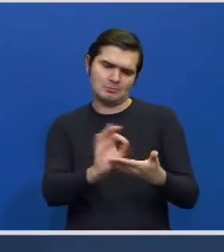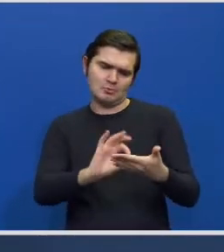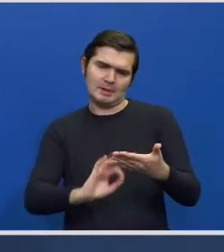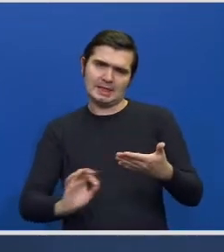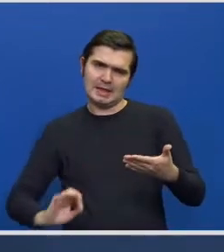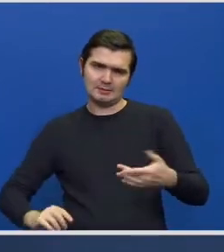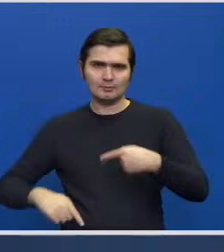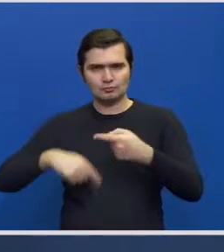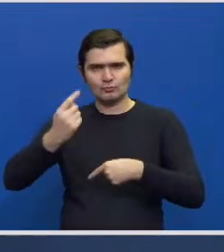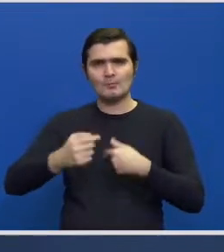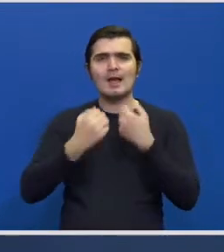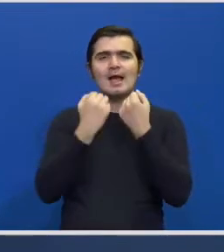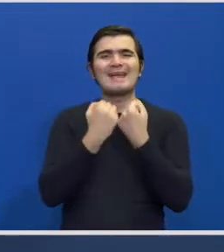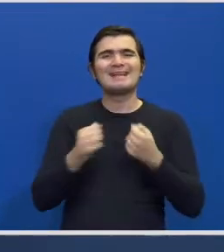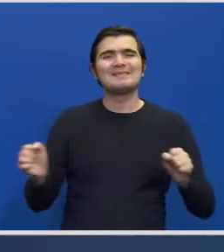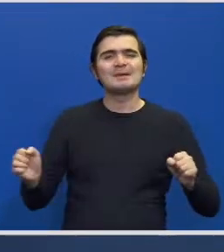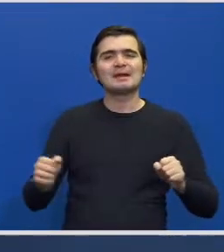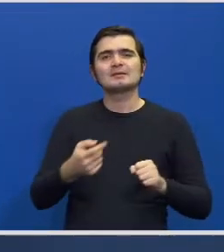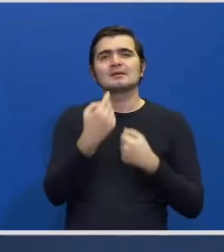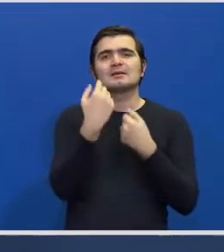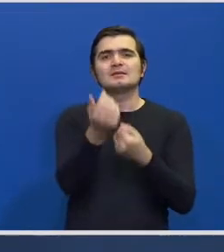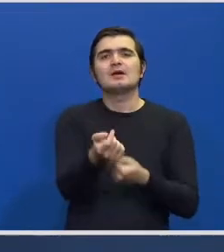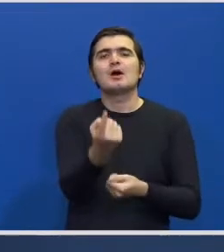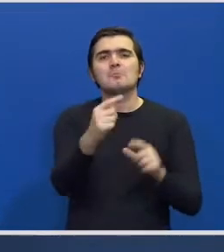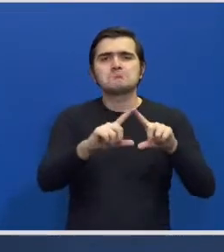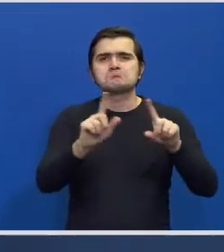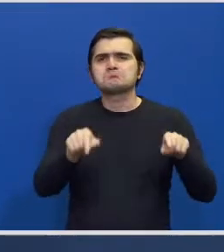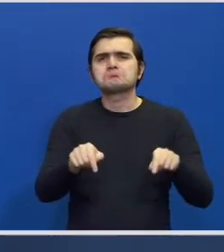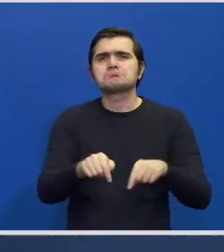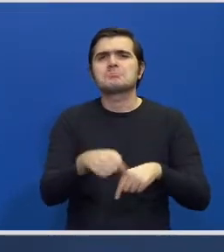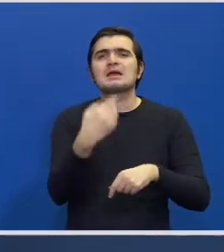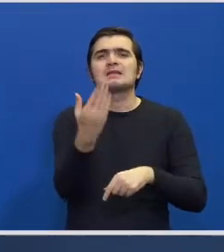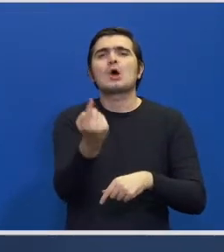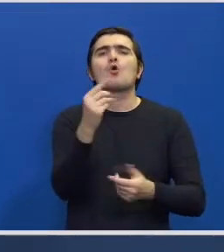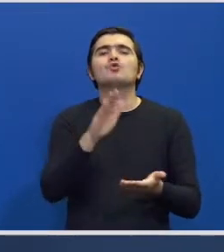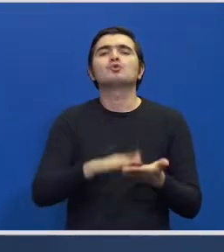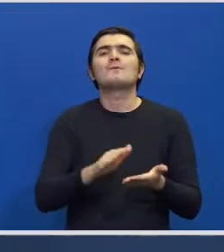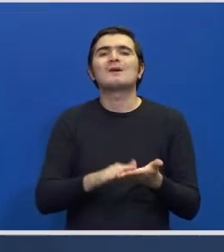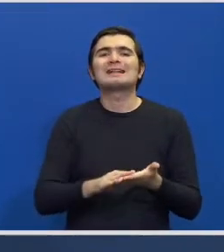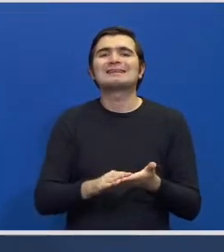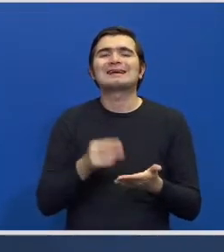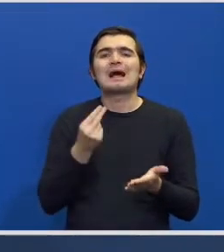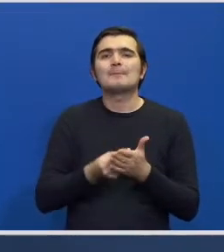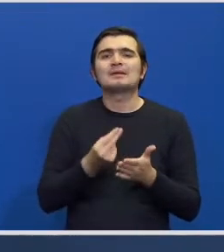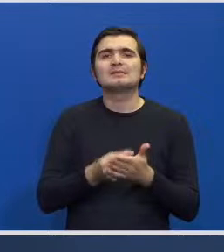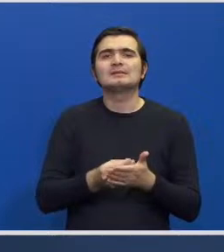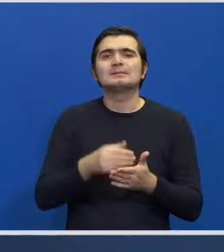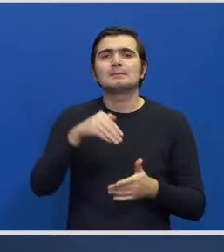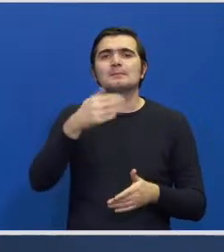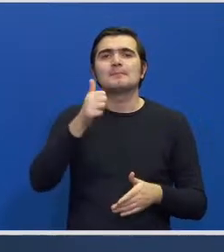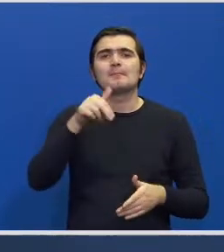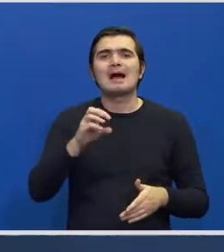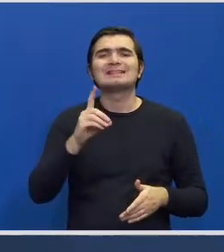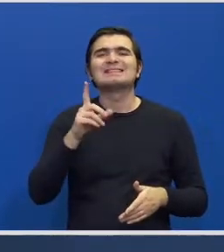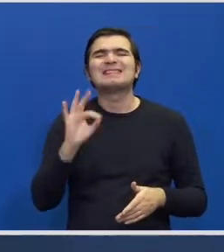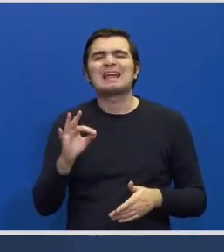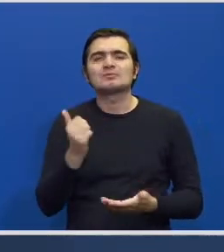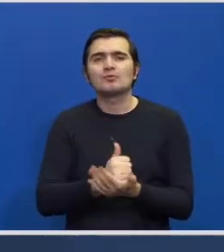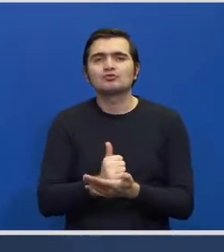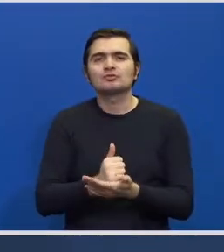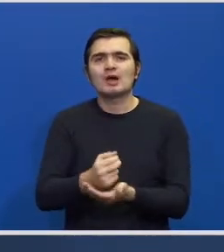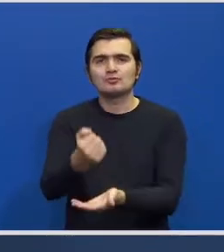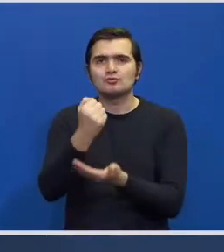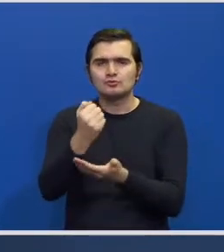poștal completează documentele necesare și eliberează, atenție, o dovadă privind plata de sume în